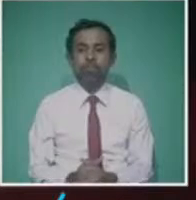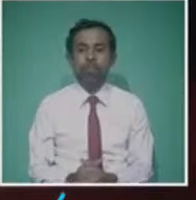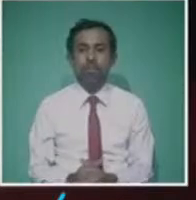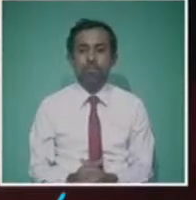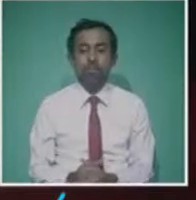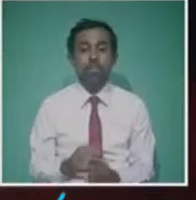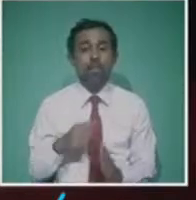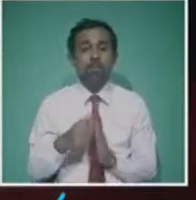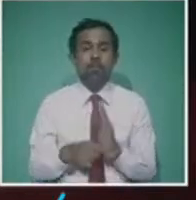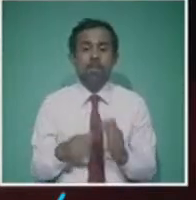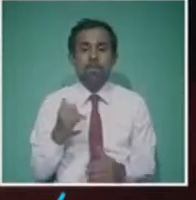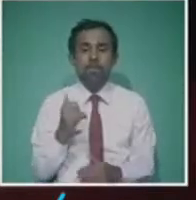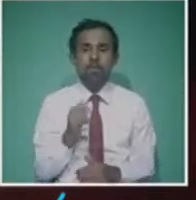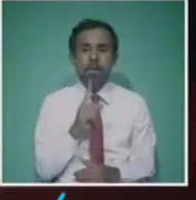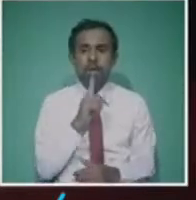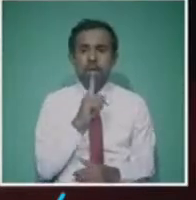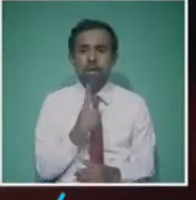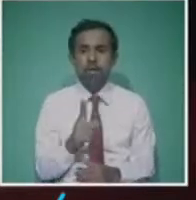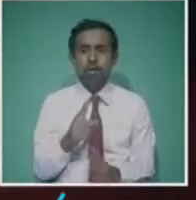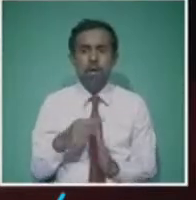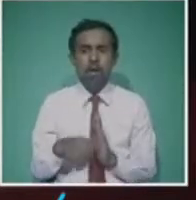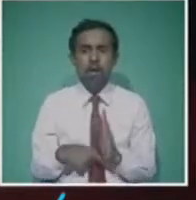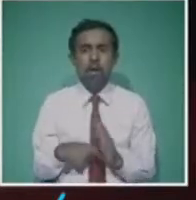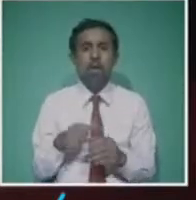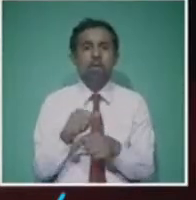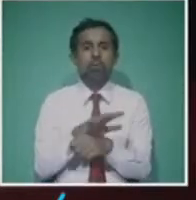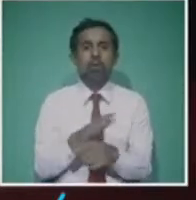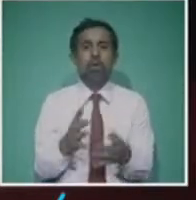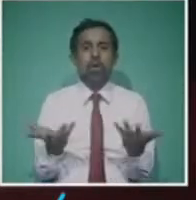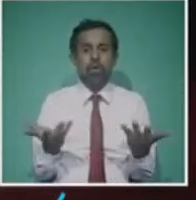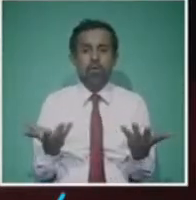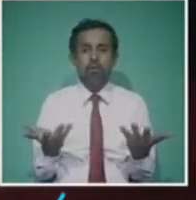මේ රටේ සමහරු කියනවා දැන් රටේ පෝලිං නැහැ කියලා.